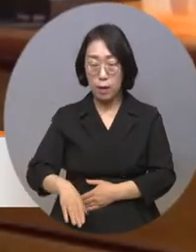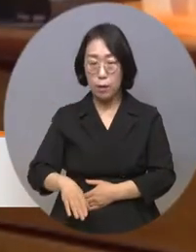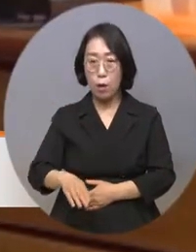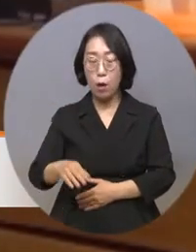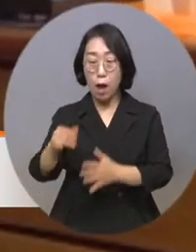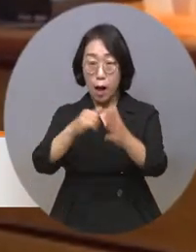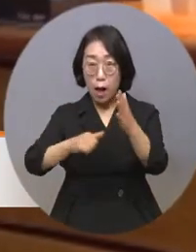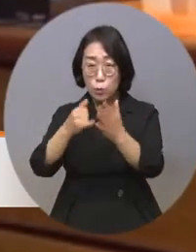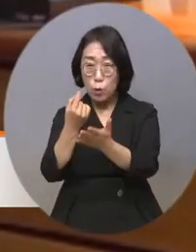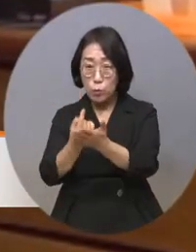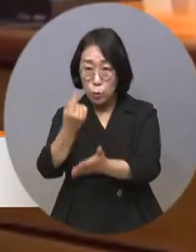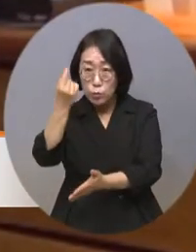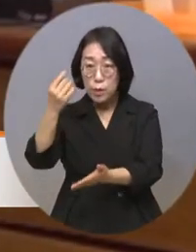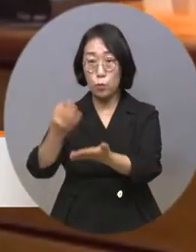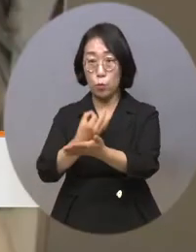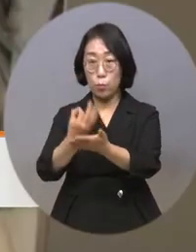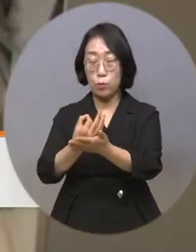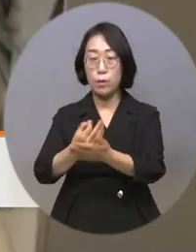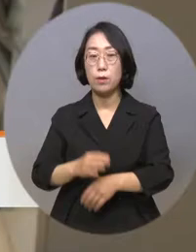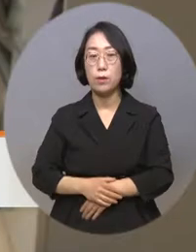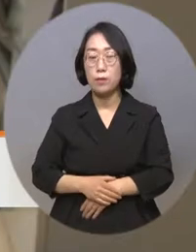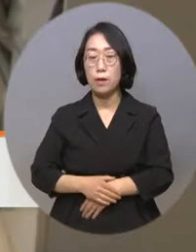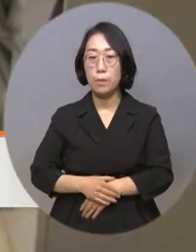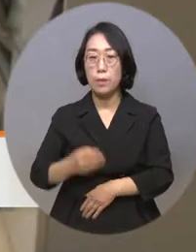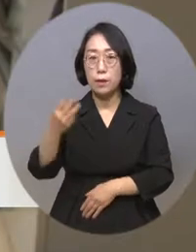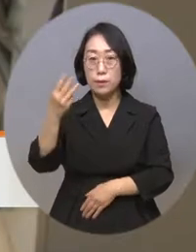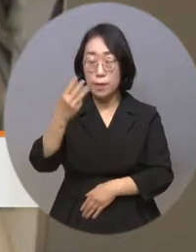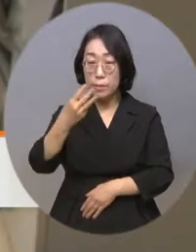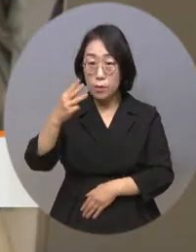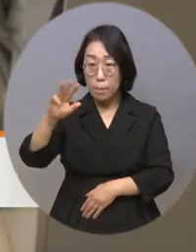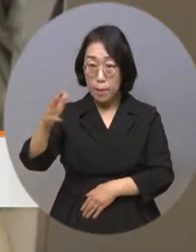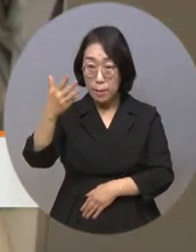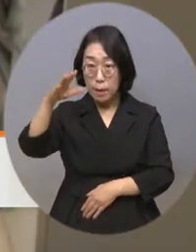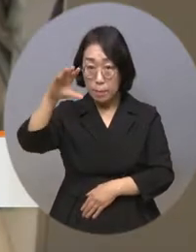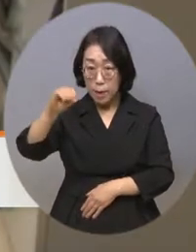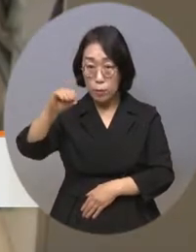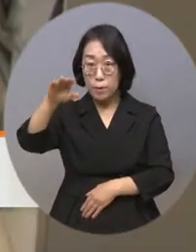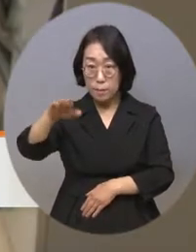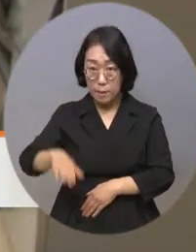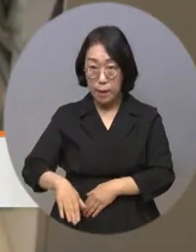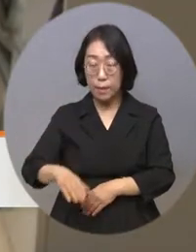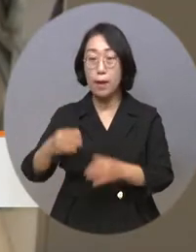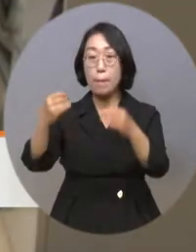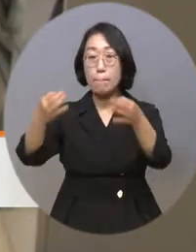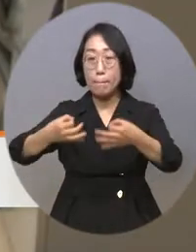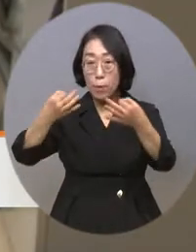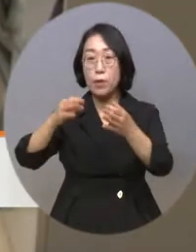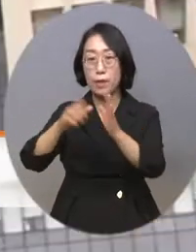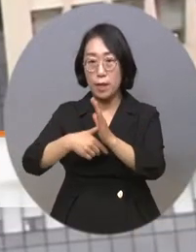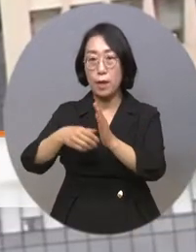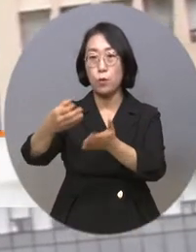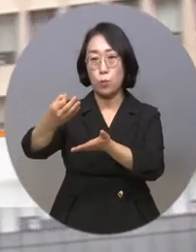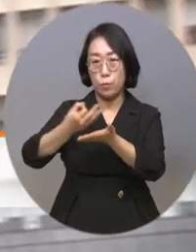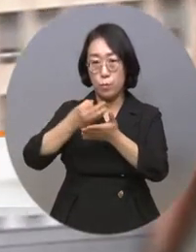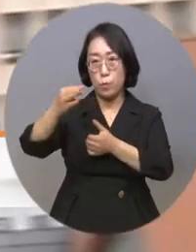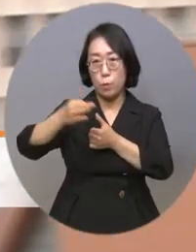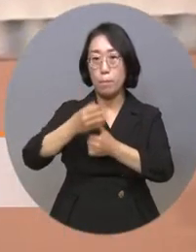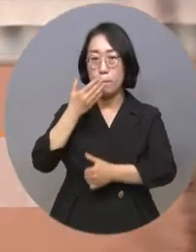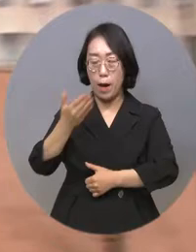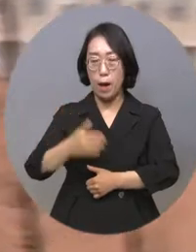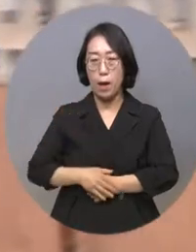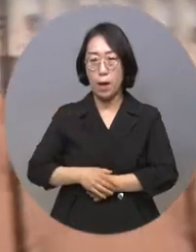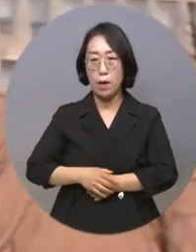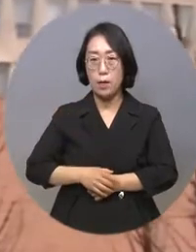가구 3,200만 원 미만, 맞벌이 가구 3,800만 원 미만일 경우에 받을 수 있습니다.